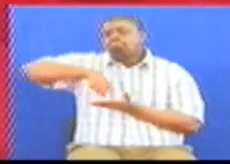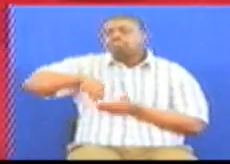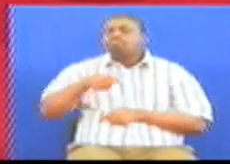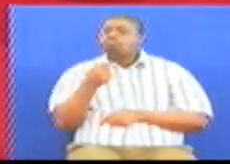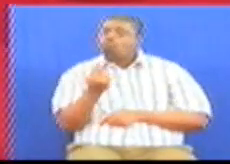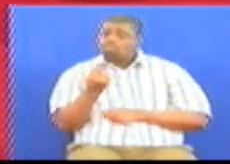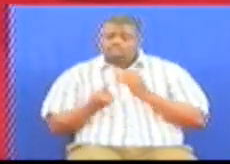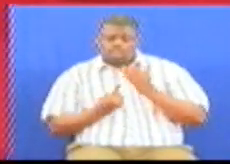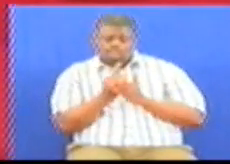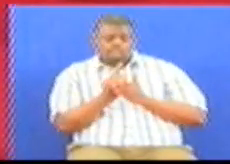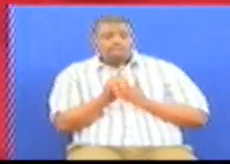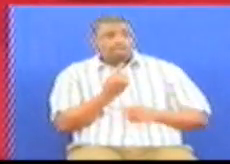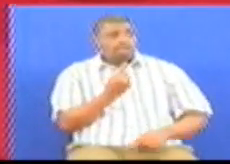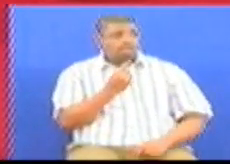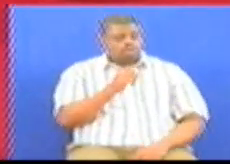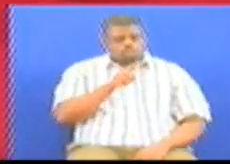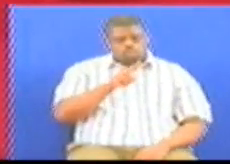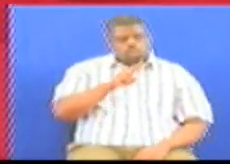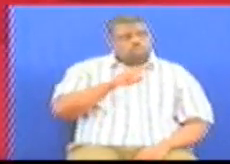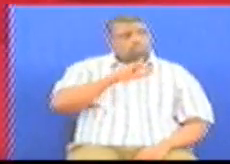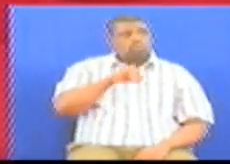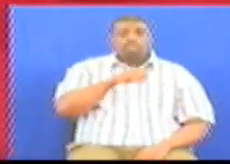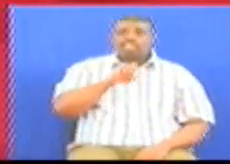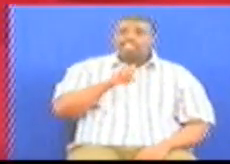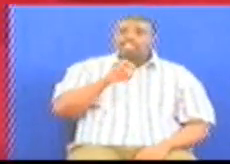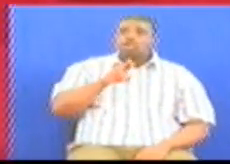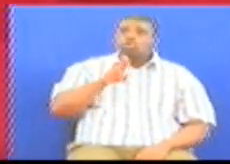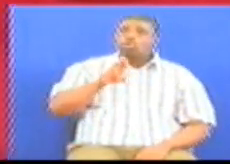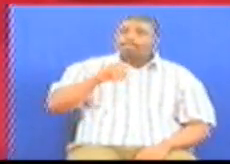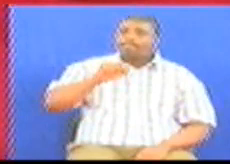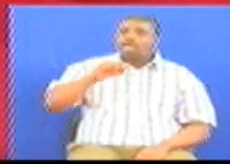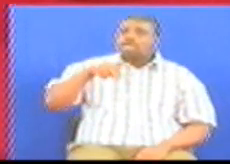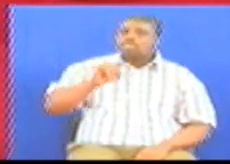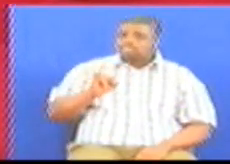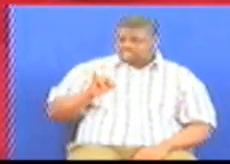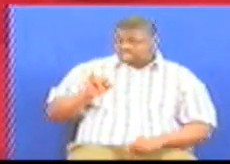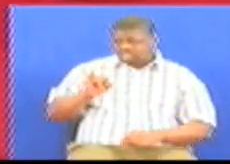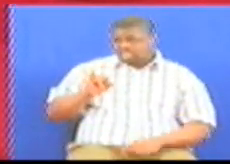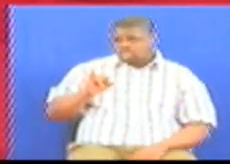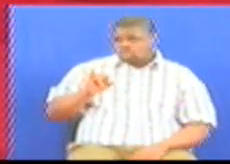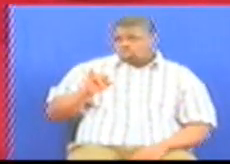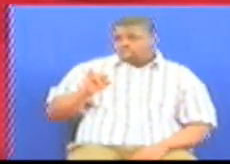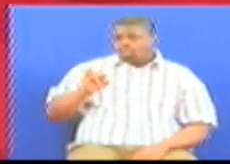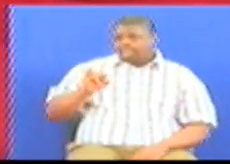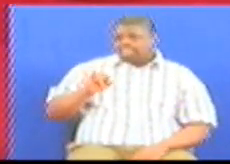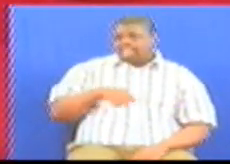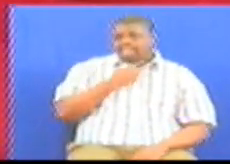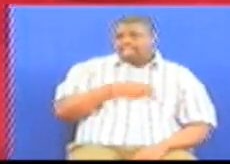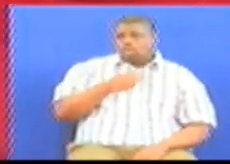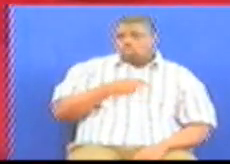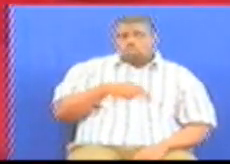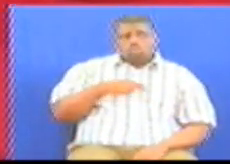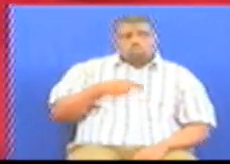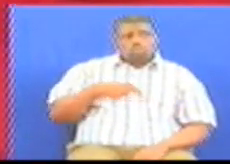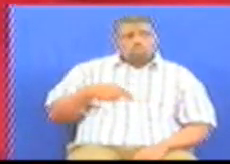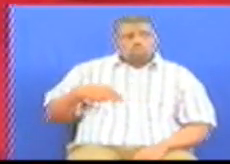wao waliahidi kutujengea kiwanda cha kuchakata taka na kutengeneza mbolea. Na mradi huu tuliingia tangu mwaka